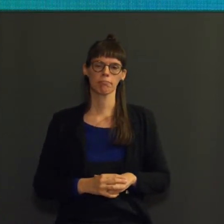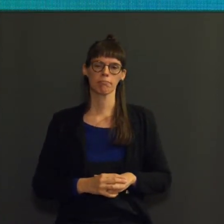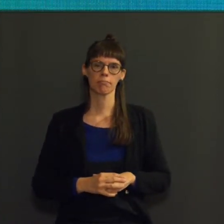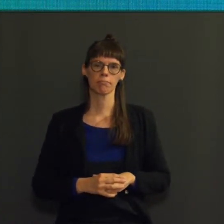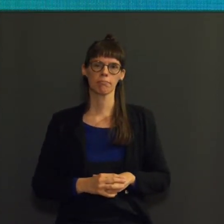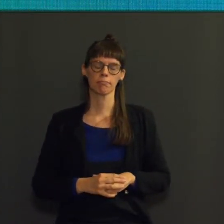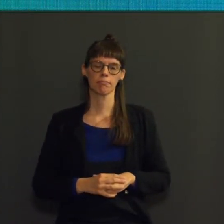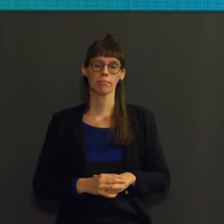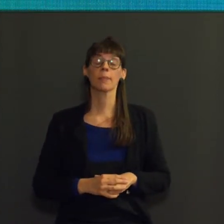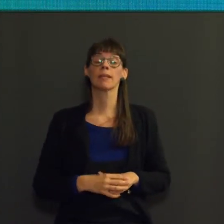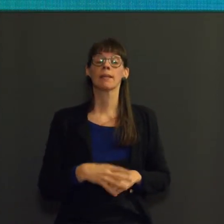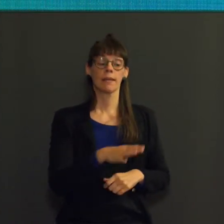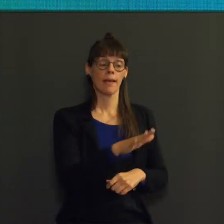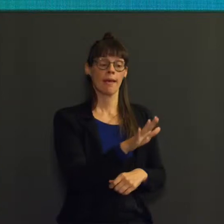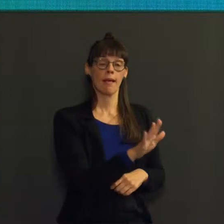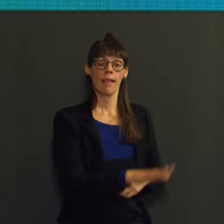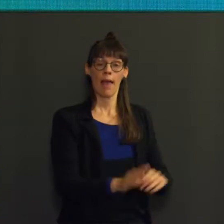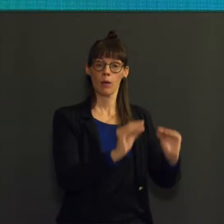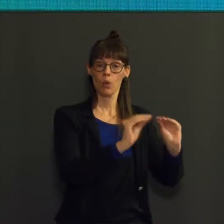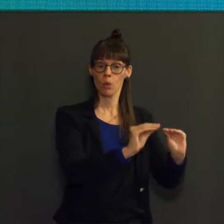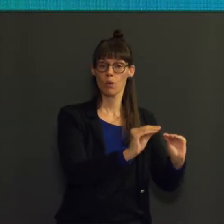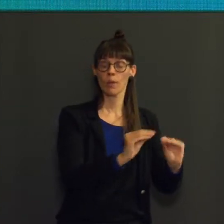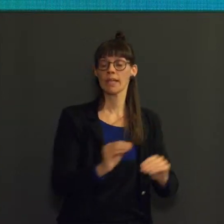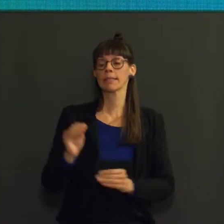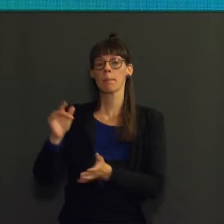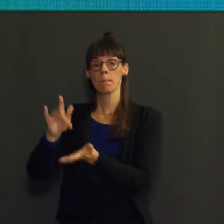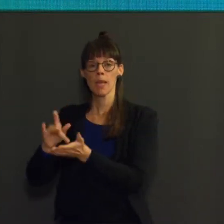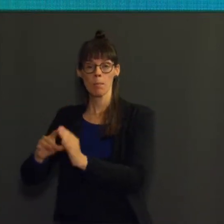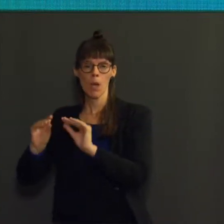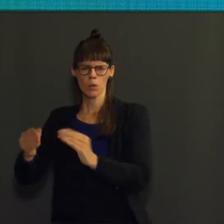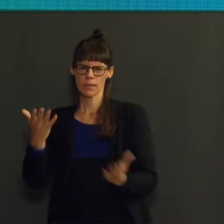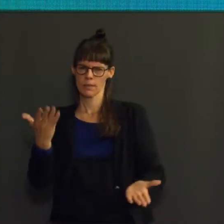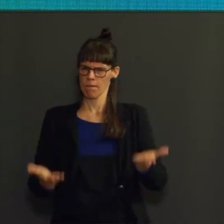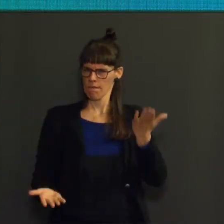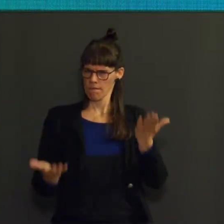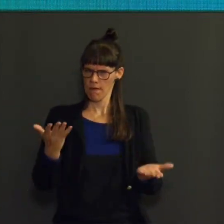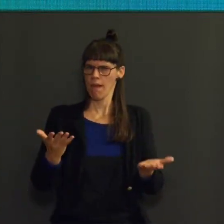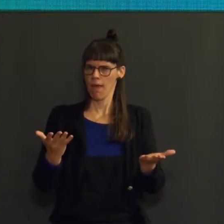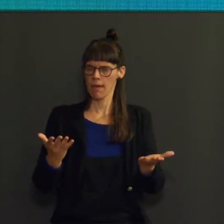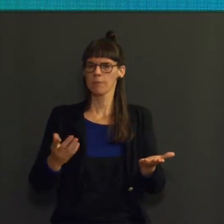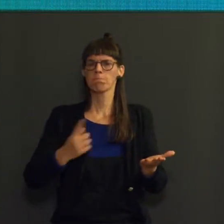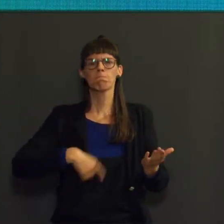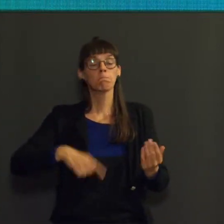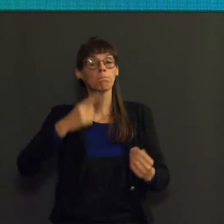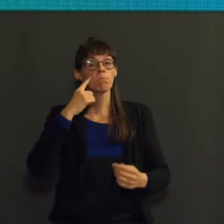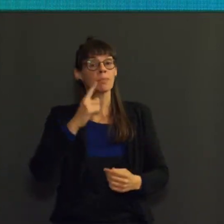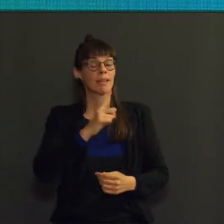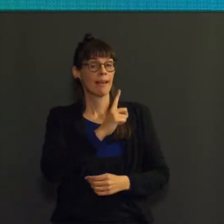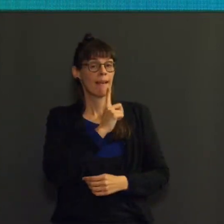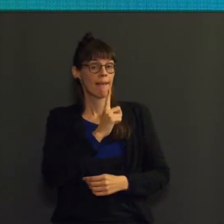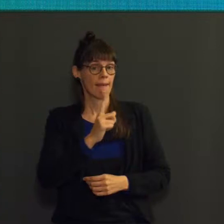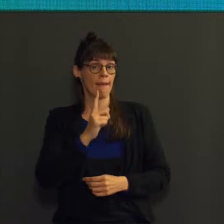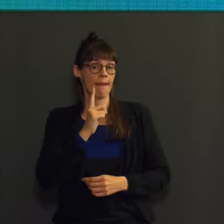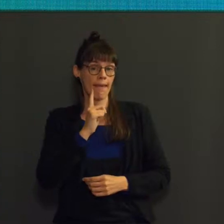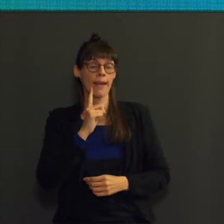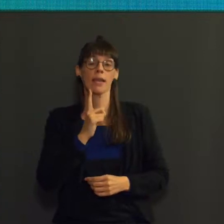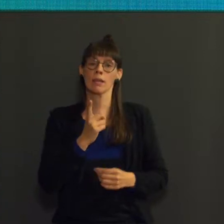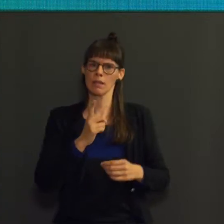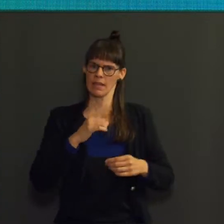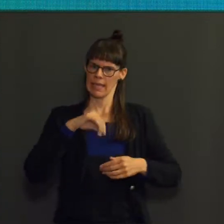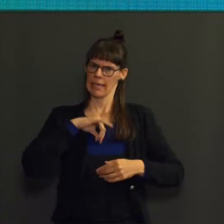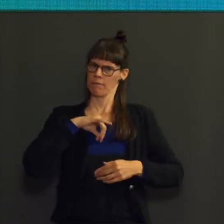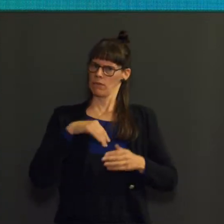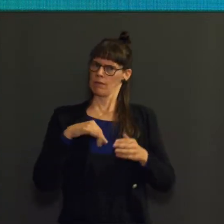Als we het lager onderwijs vergelijken met het middelbaar onderwijs, dan zien we dat het aandeel leerlingen met antistoffen vergelijkbaar